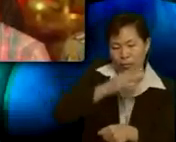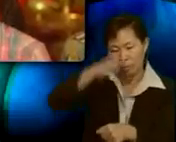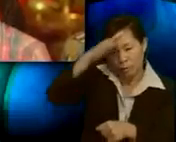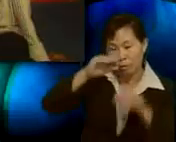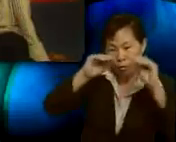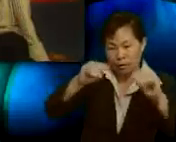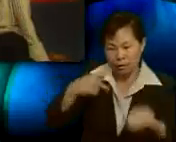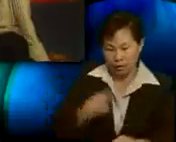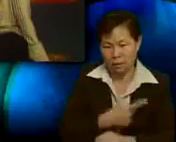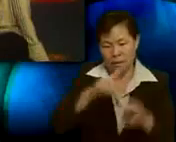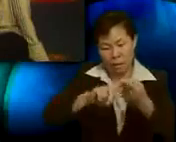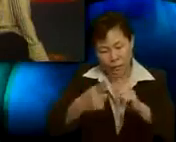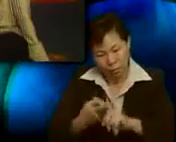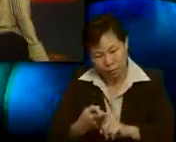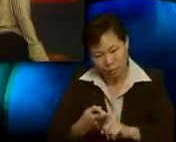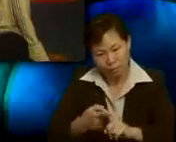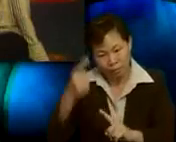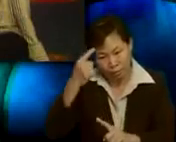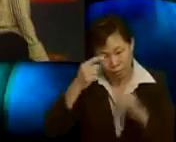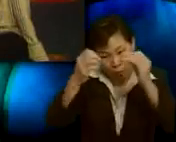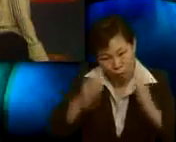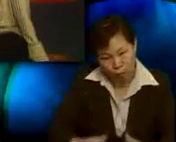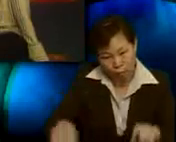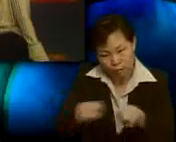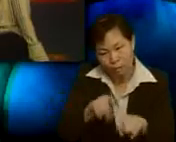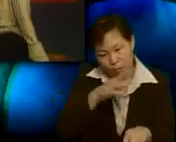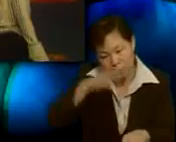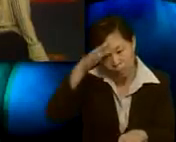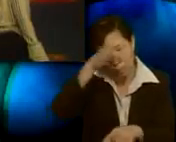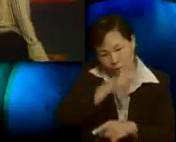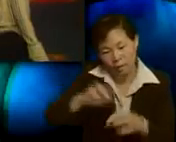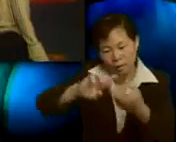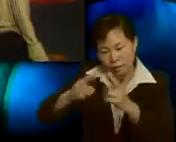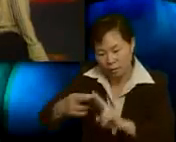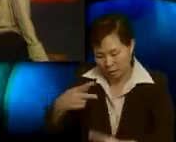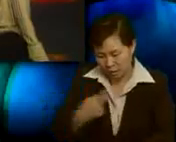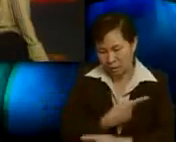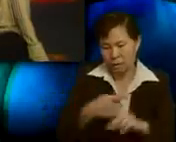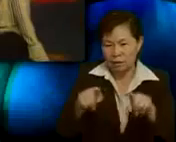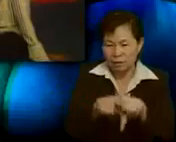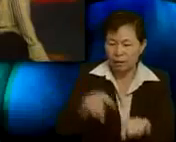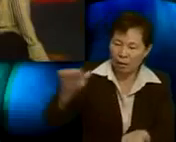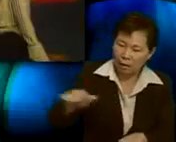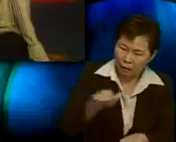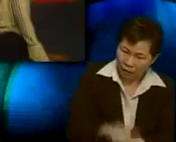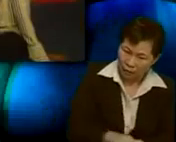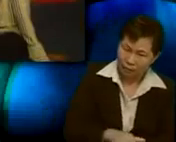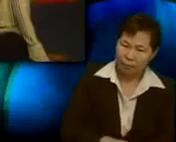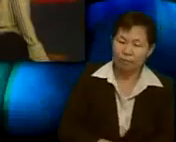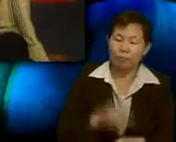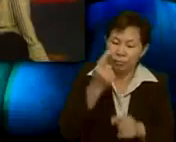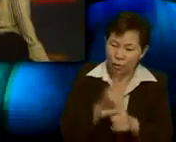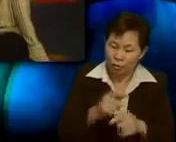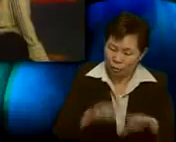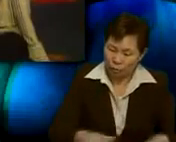kita. Kawan-kawan, anggaplah guru-guru sebagai ibu bapa dan rakan-rakan kita sebagai adik-beradik kita.